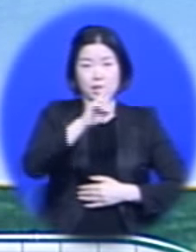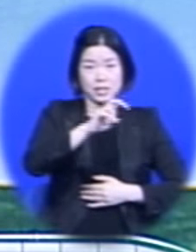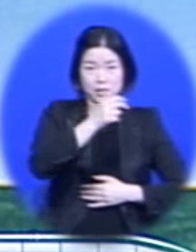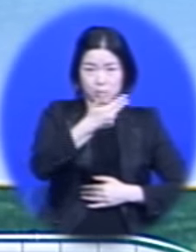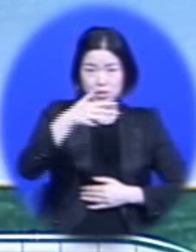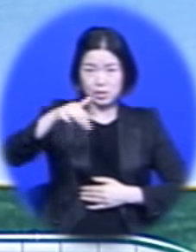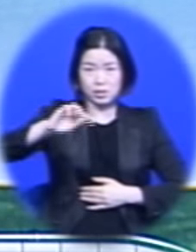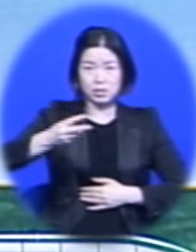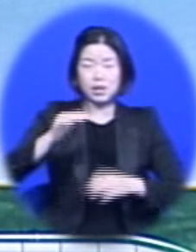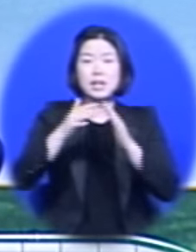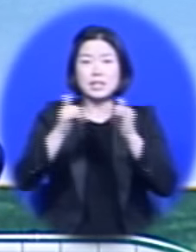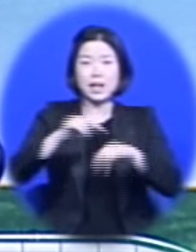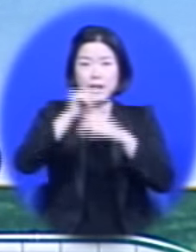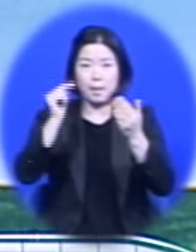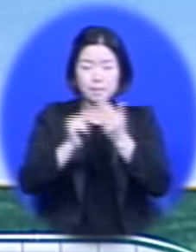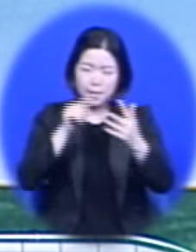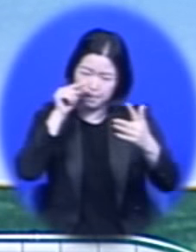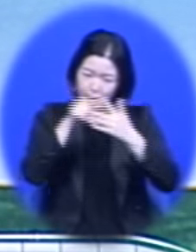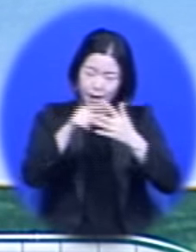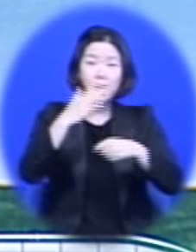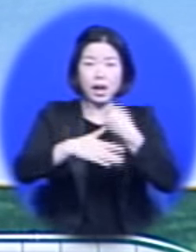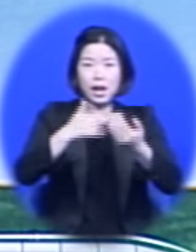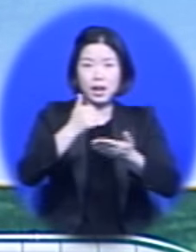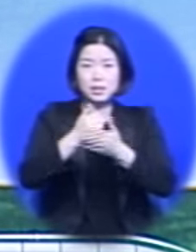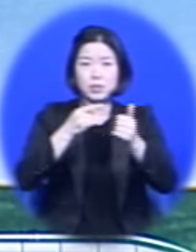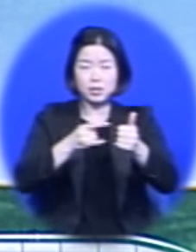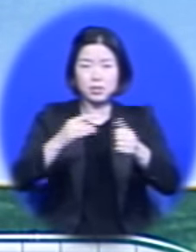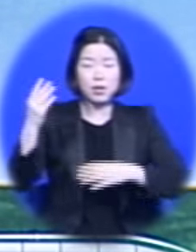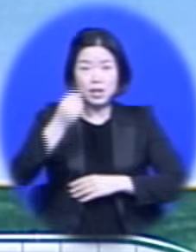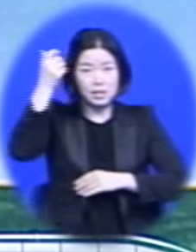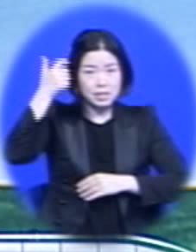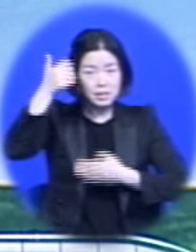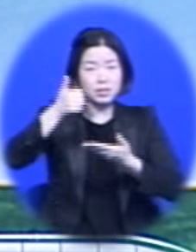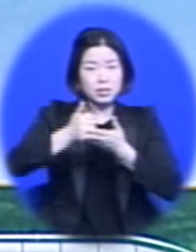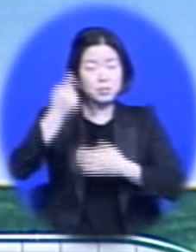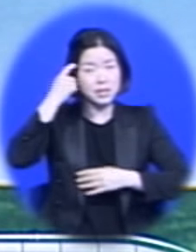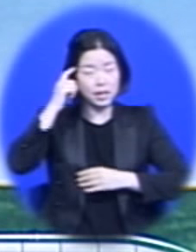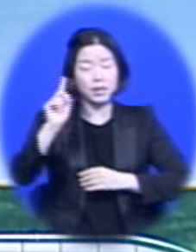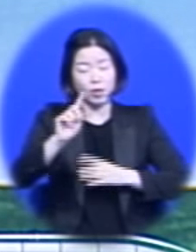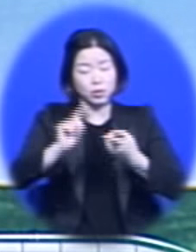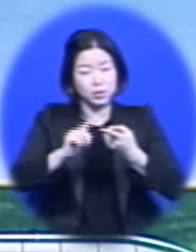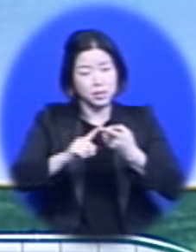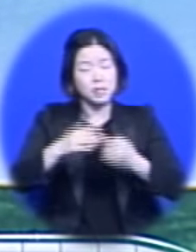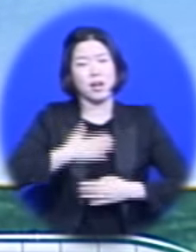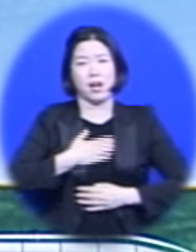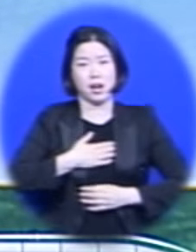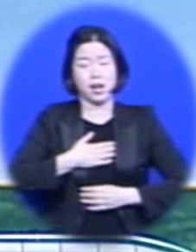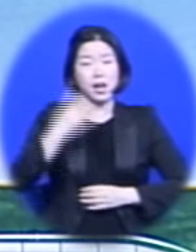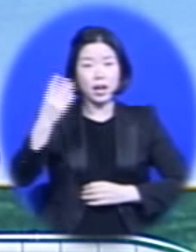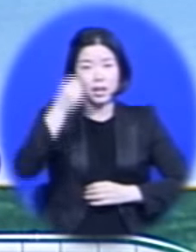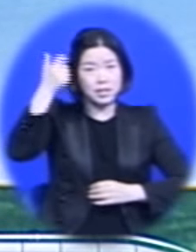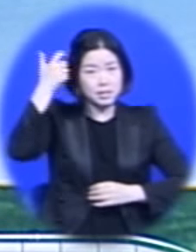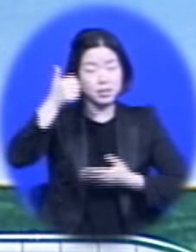27절에 사람의 마음을 꿰뚫어 보시는 하나님께서는 성령의 생각이 어떠한지를 아십니다.